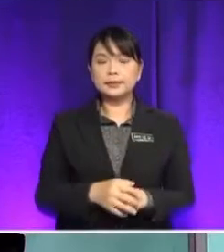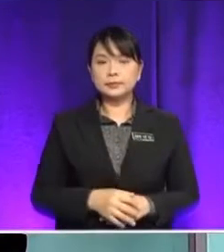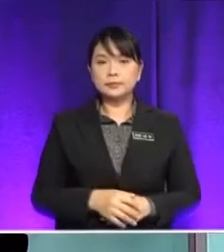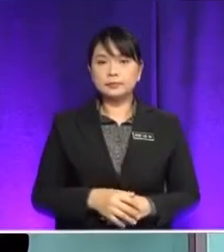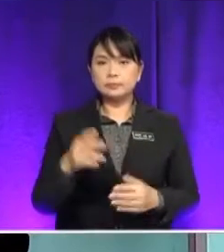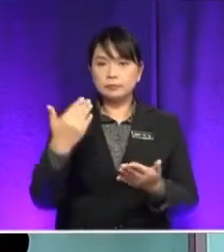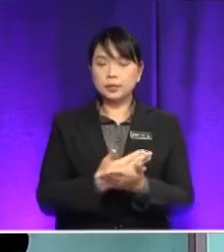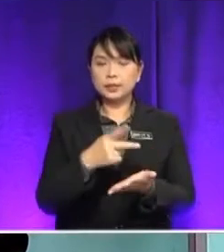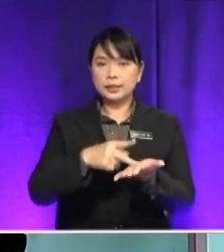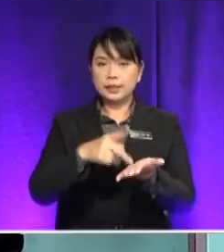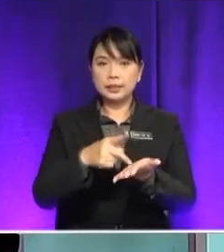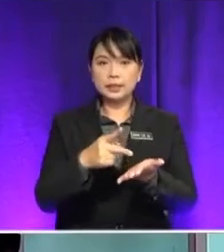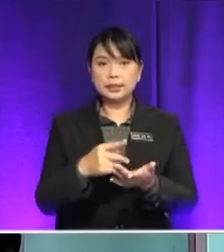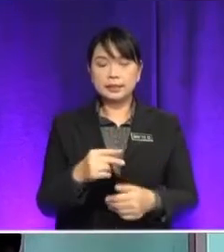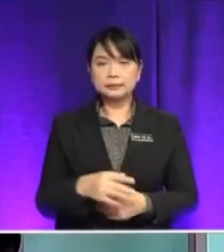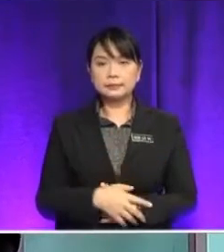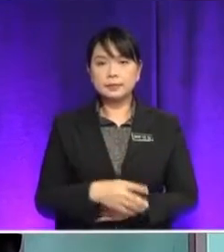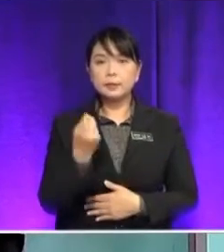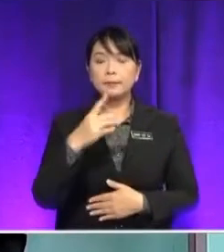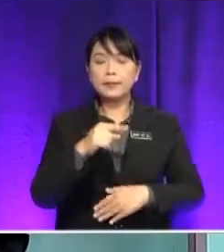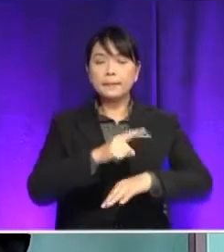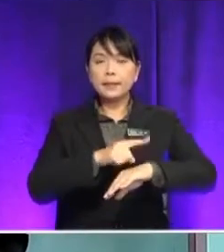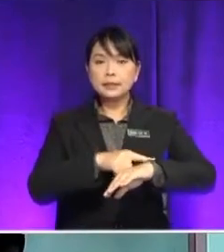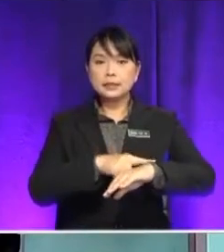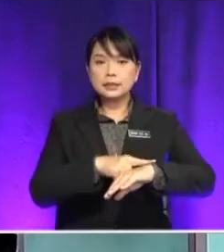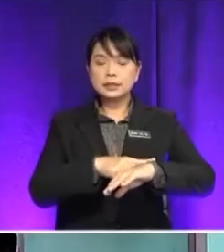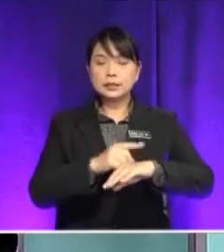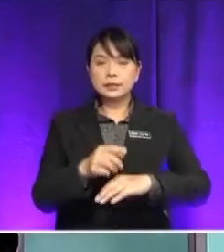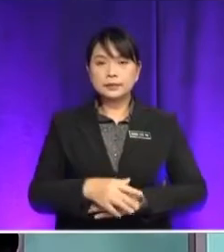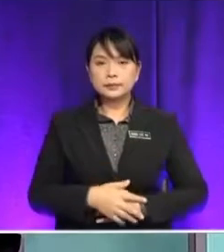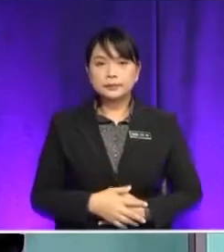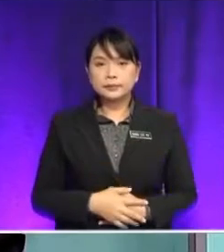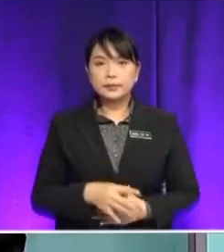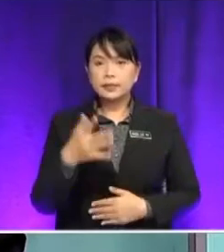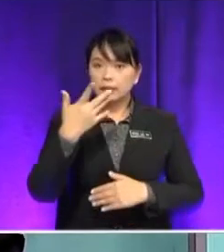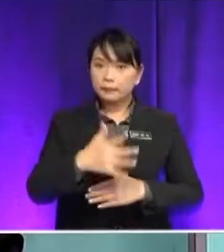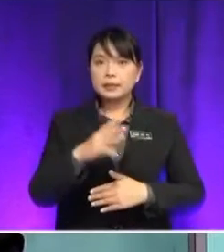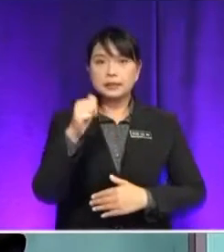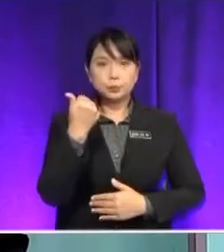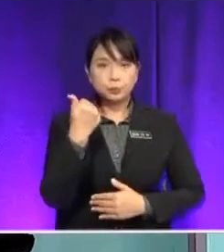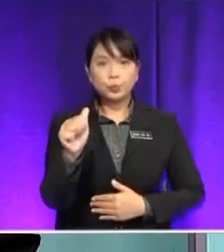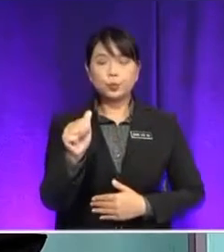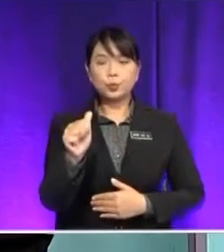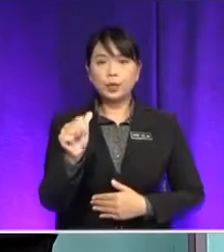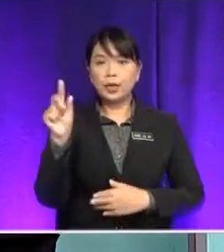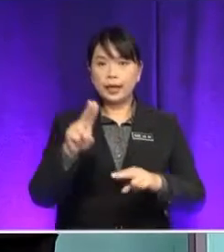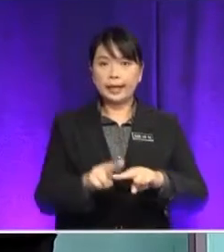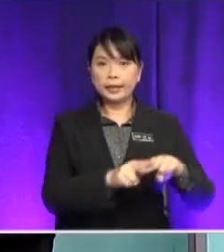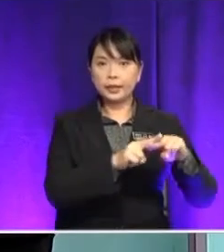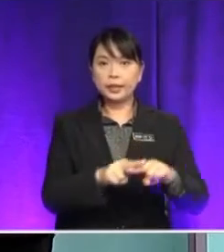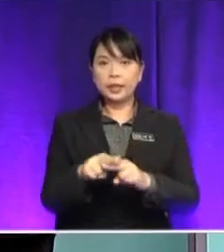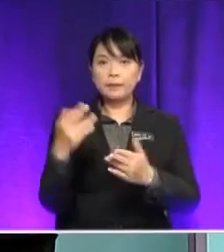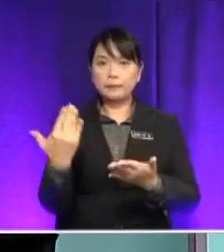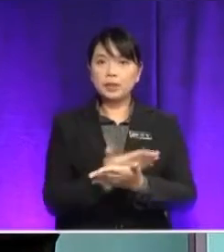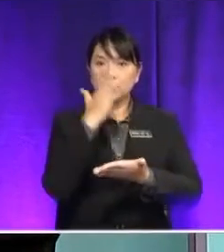ayunanda Oke kita start masjid aja oke selepas puluh ayunan kita stok masuk kena ah ayat untuk 10